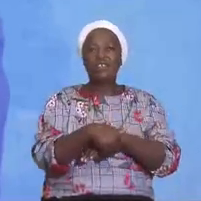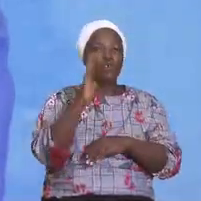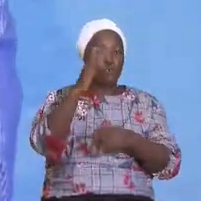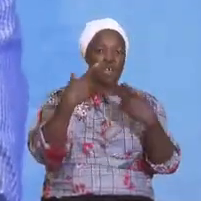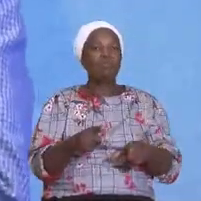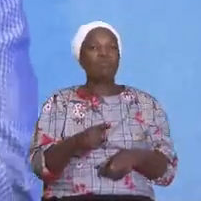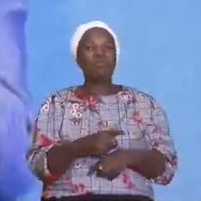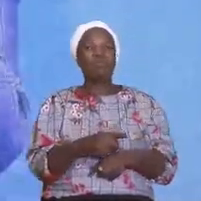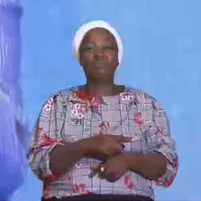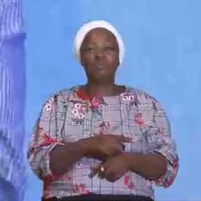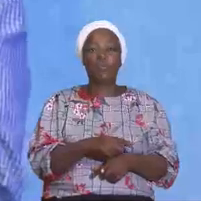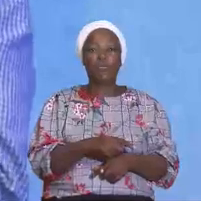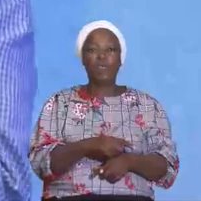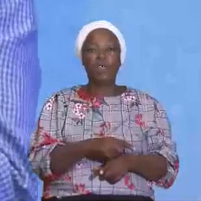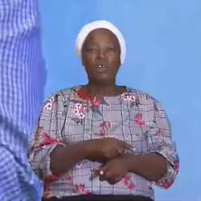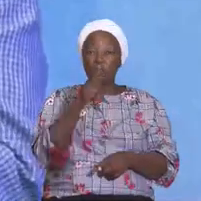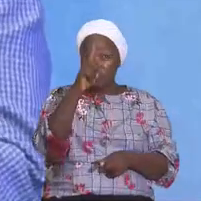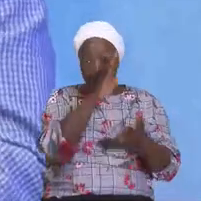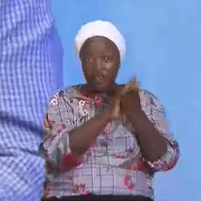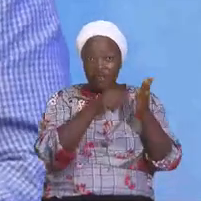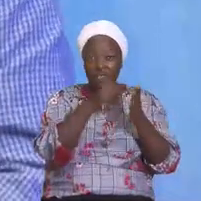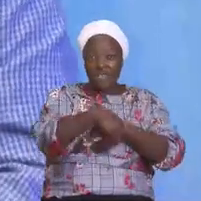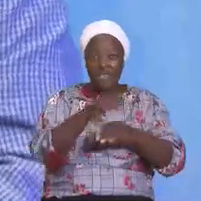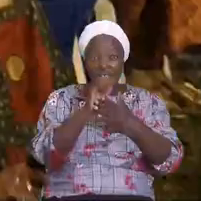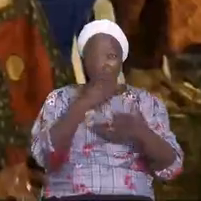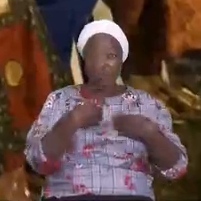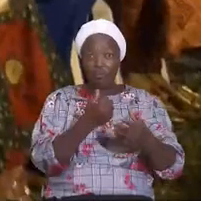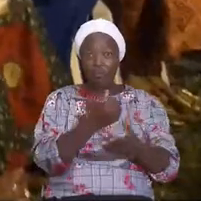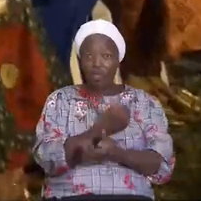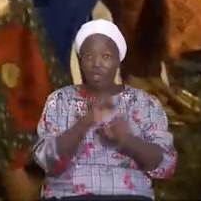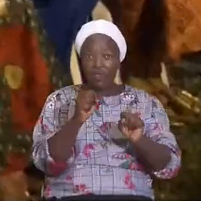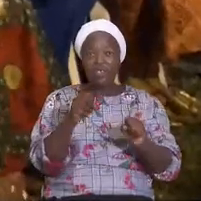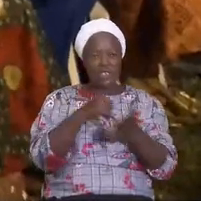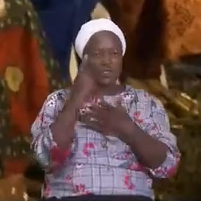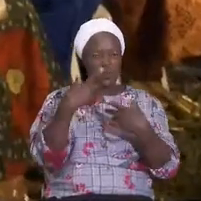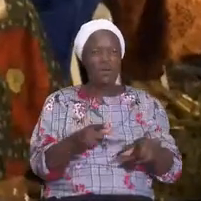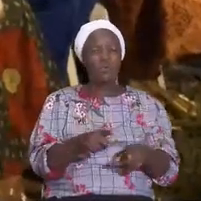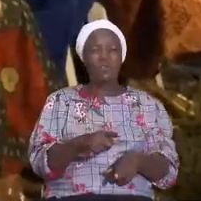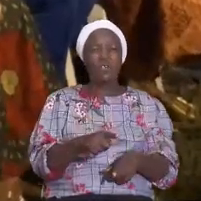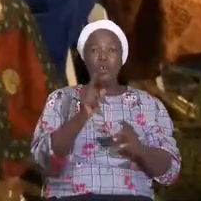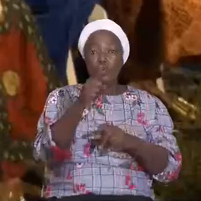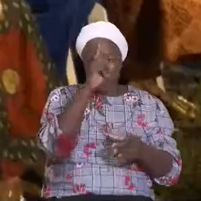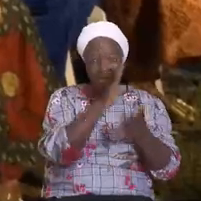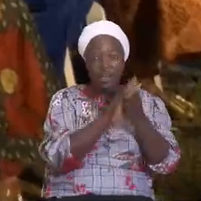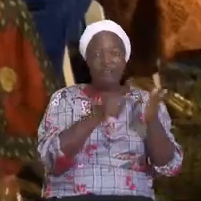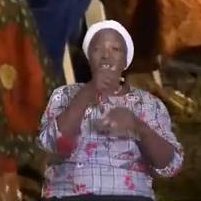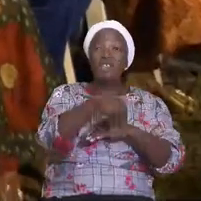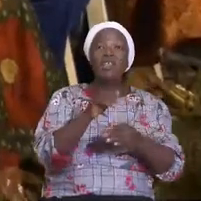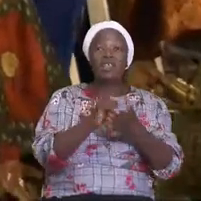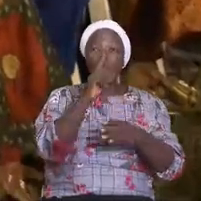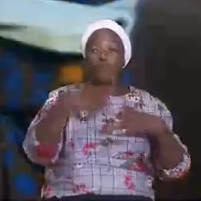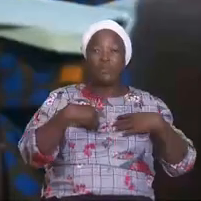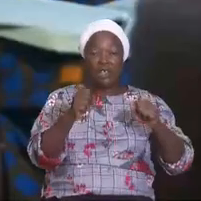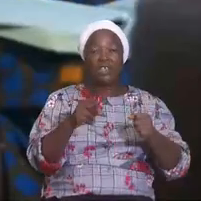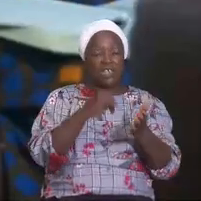Selon ta foi. Ce que tu crois ce soir va arriver. Tu crois ce soir qu'il te sera